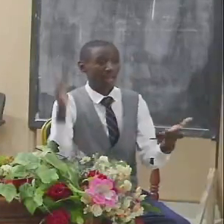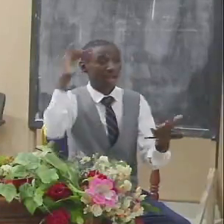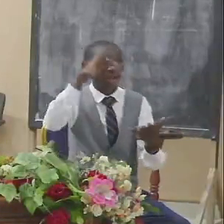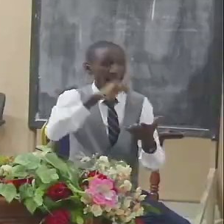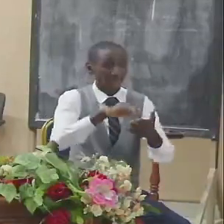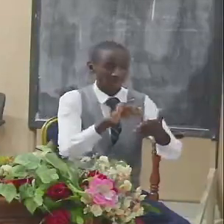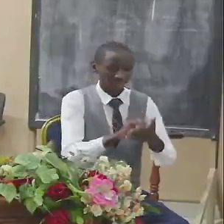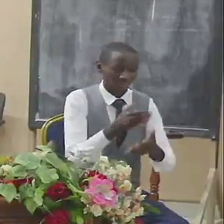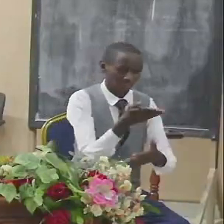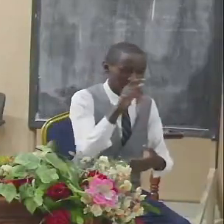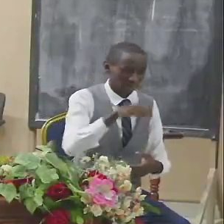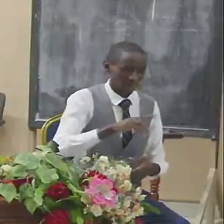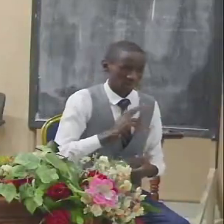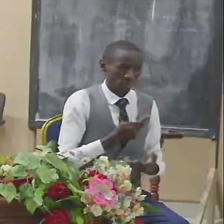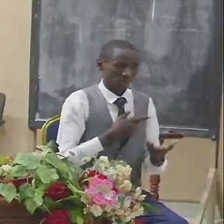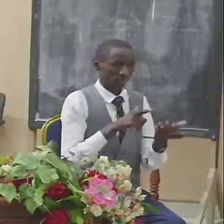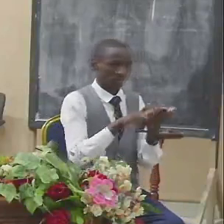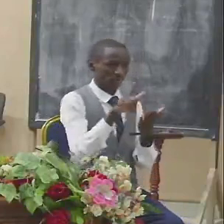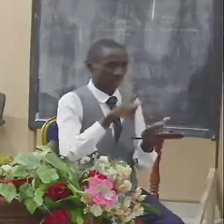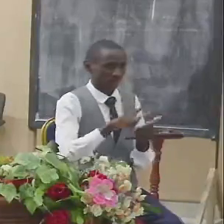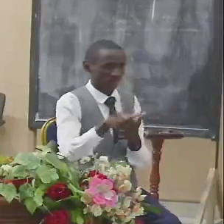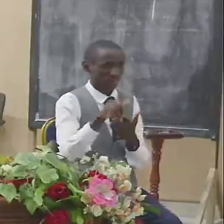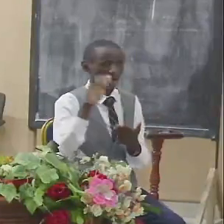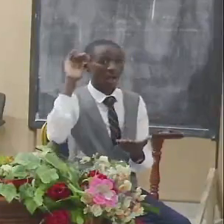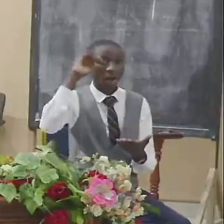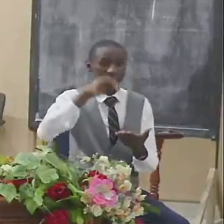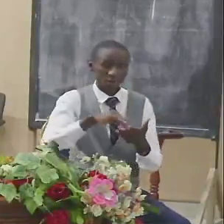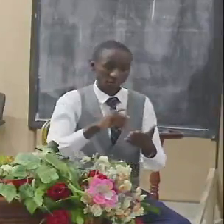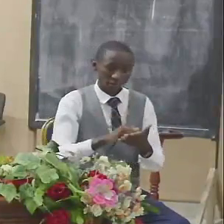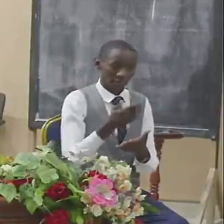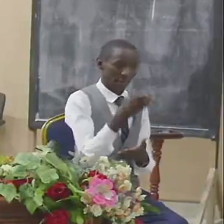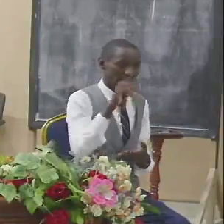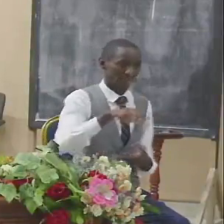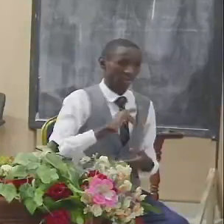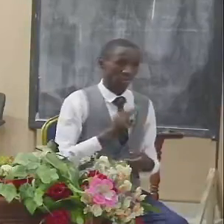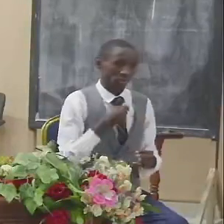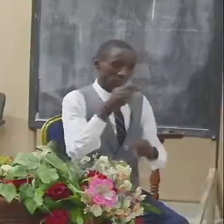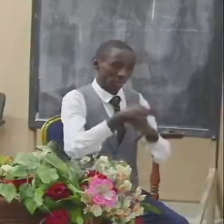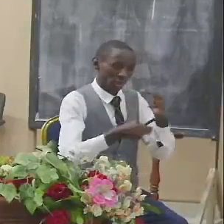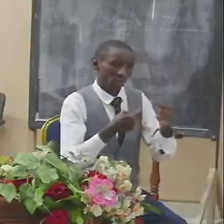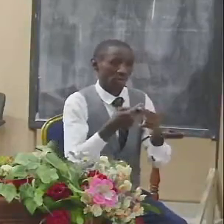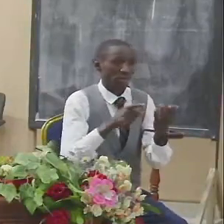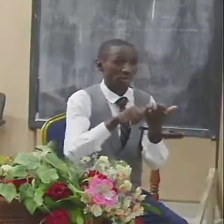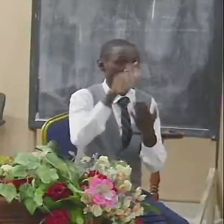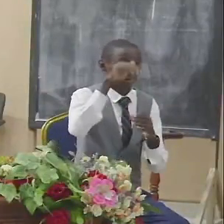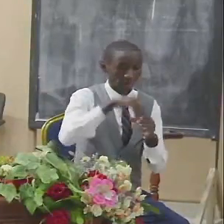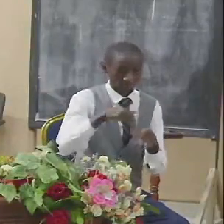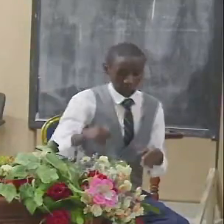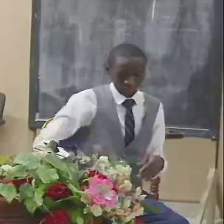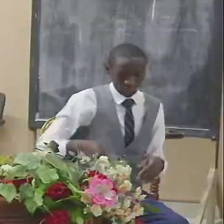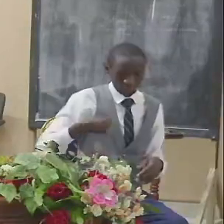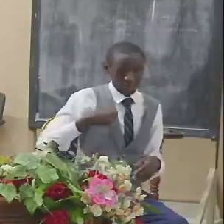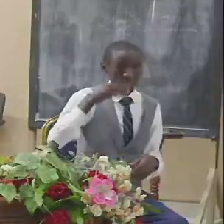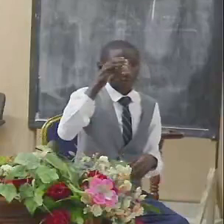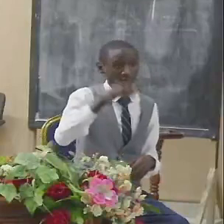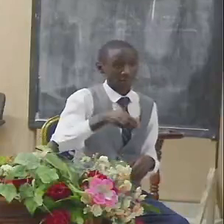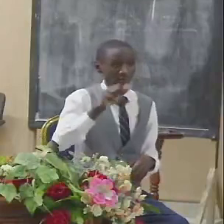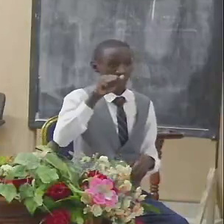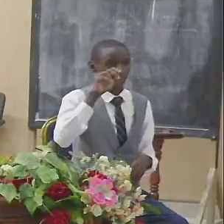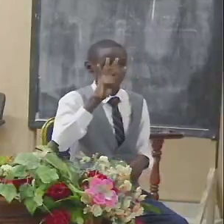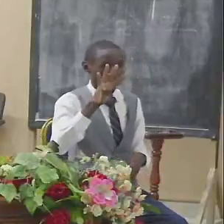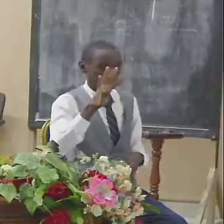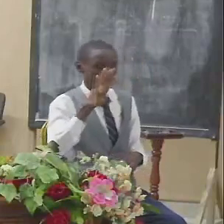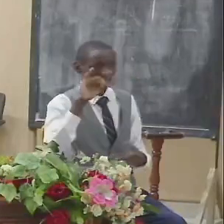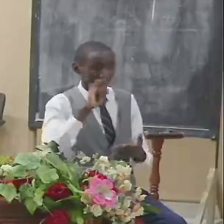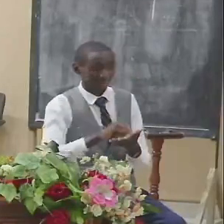qu'on lit. Na njoo kenye tunasoma. Qu'on va lire dans Jean 14. Tutasoma katika Yohana 14. Ça c'est la la promesse principale.